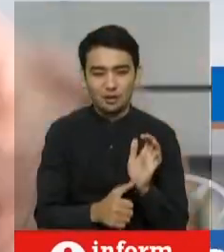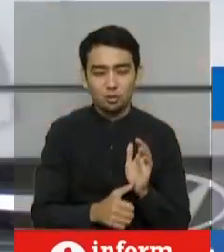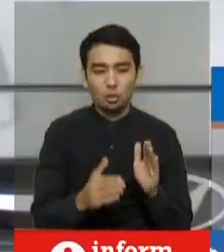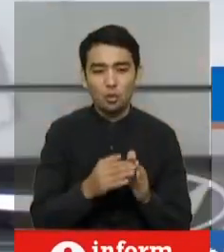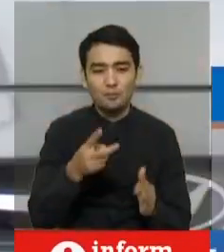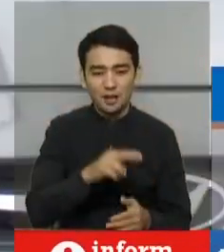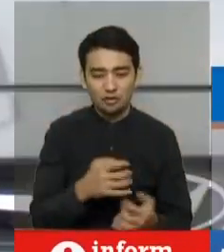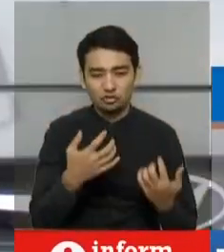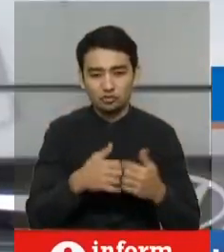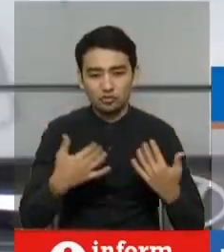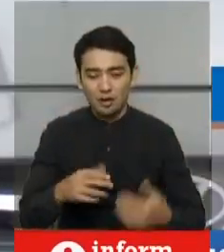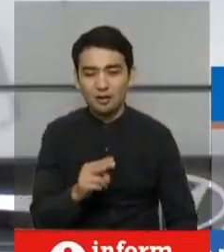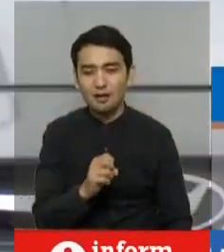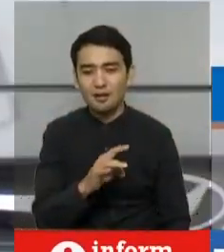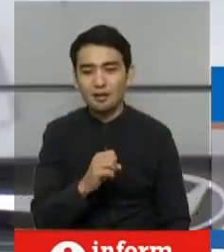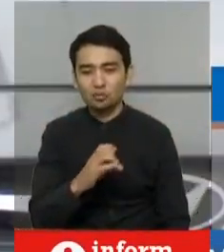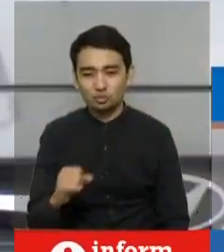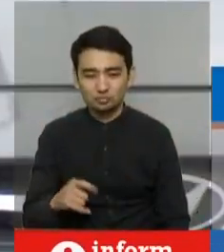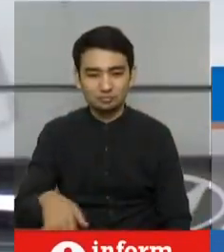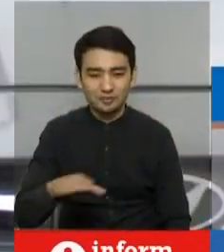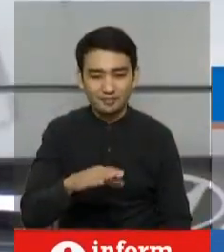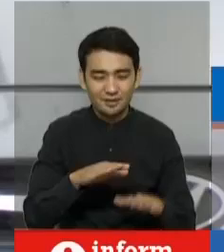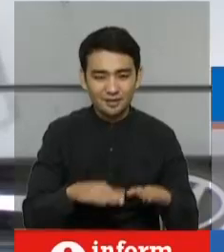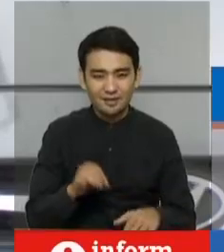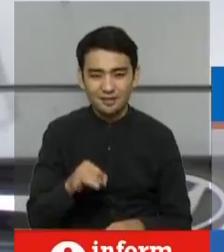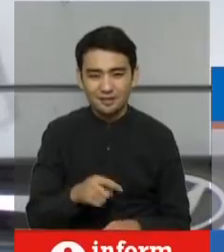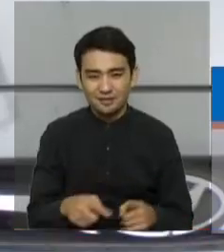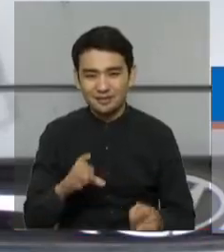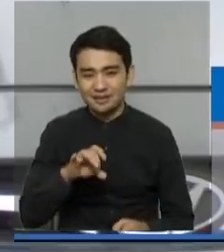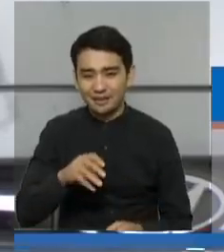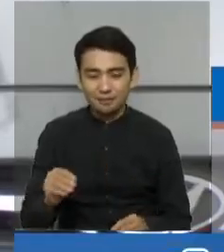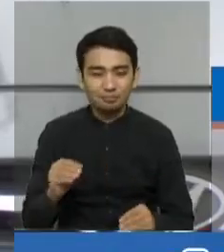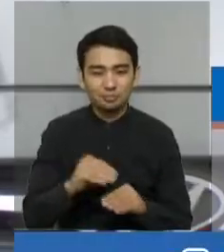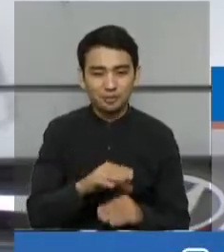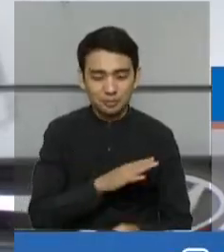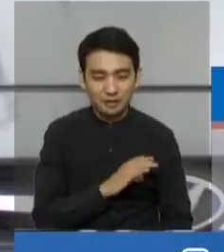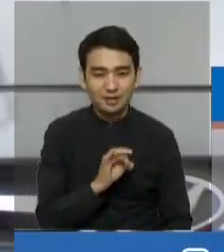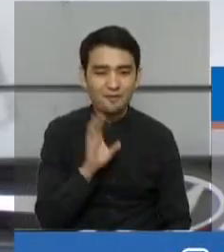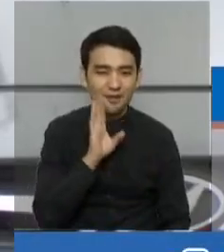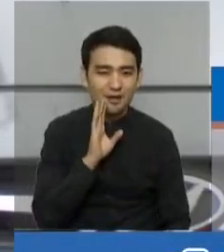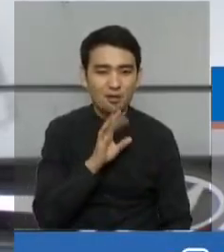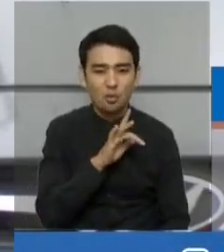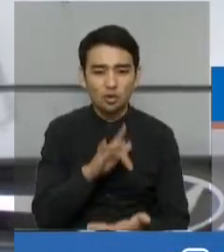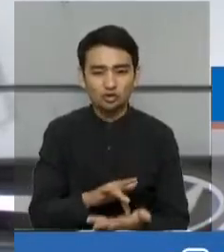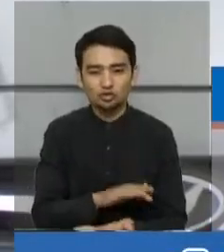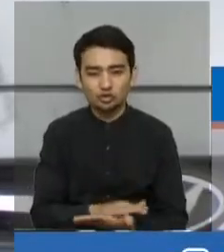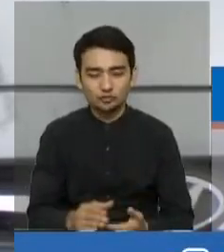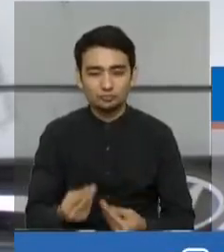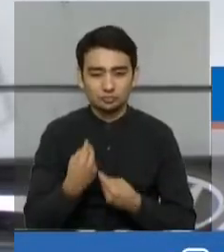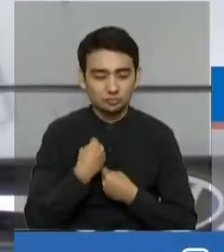построится станция «Карасун». До сих пор у нас, значит, сети проложены инженерные, но воду городскую очищенную нам не